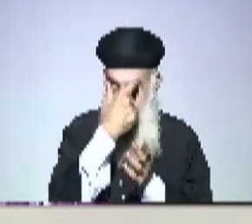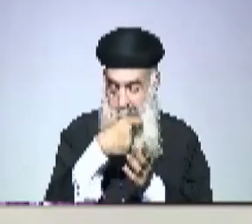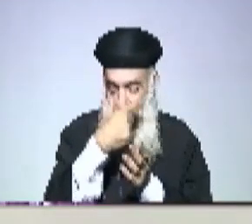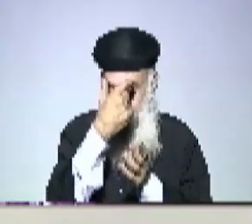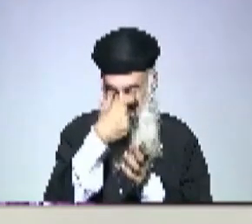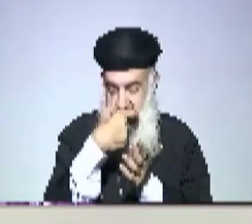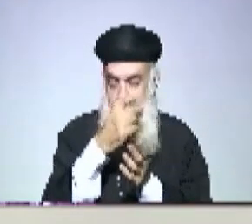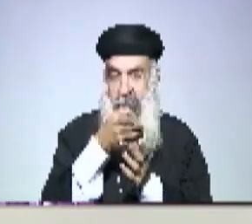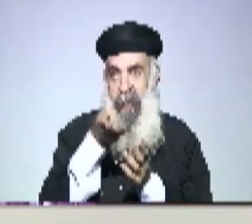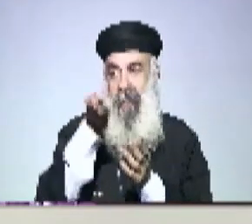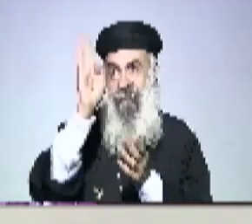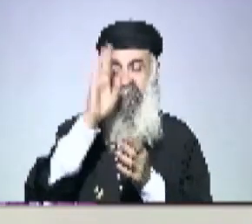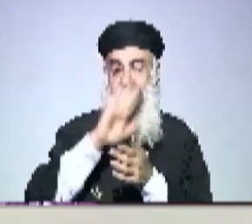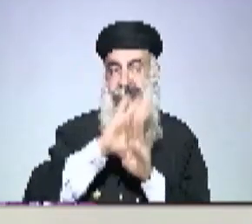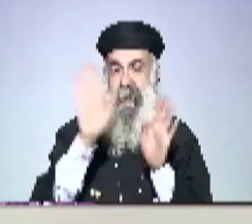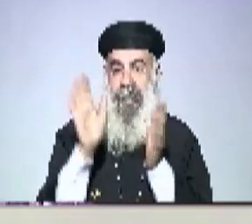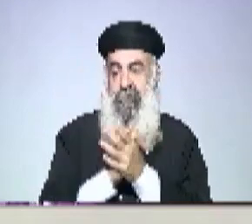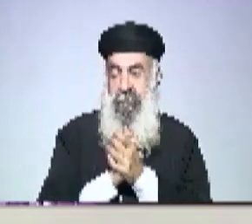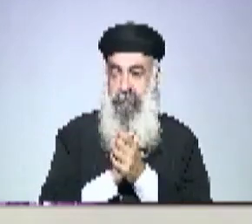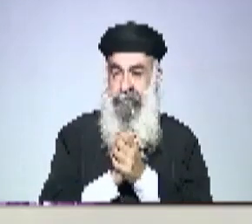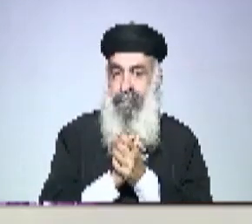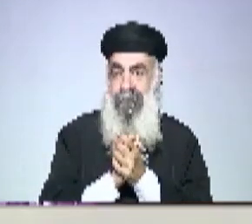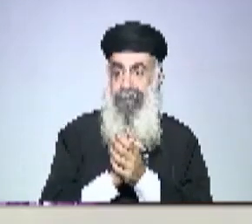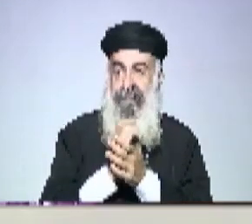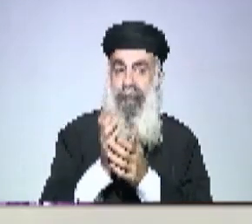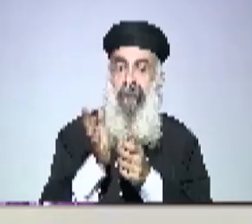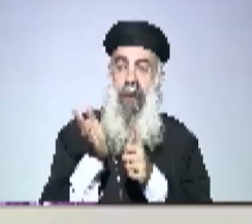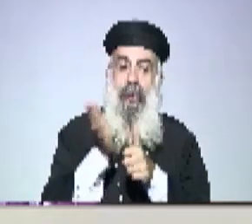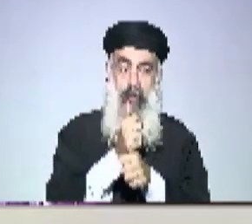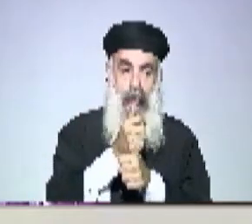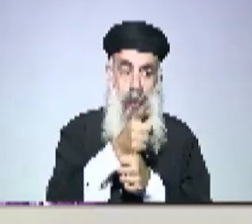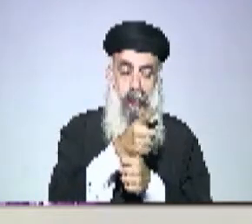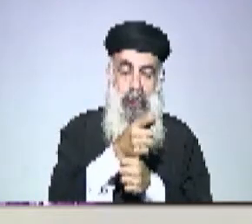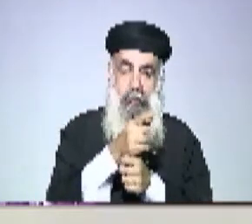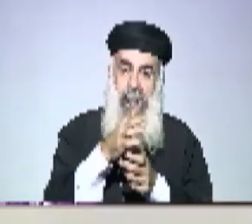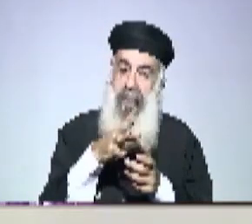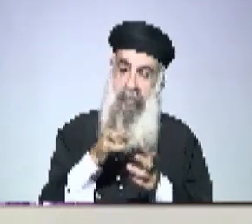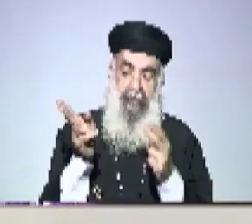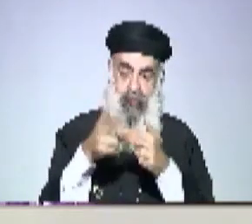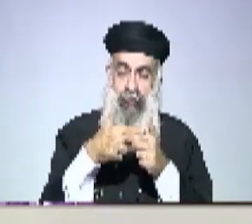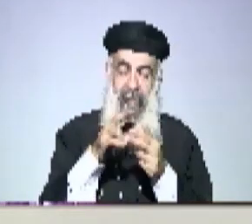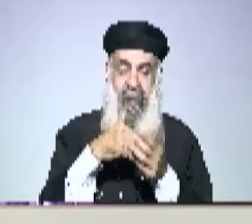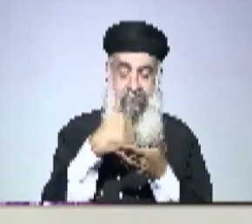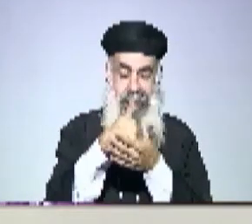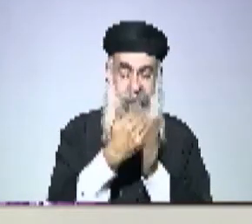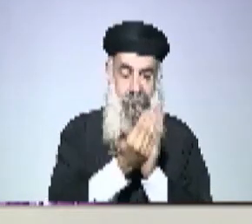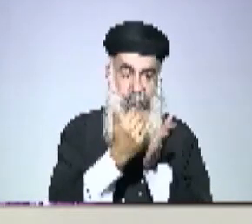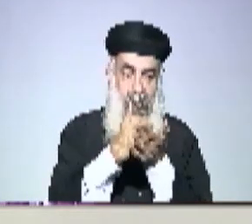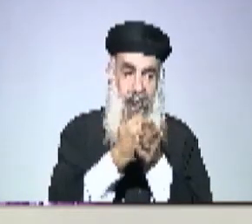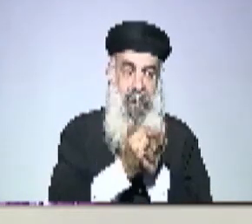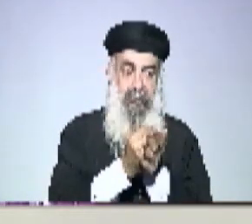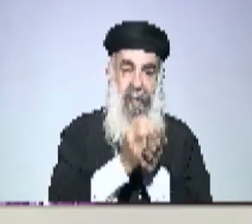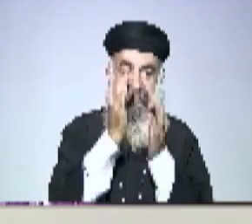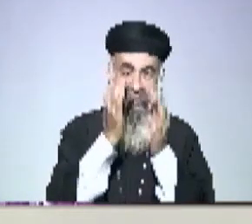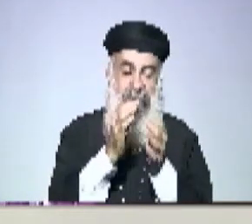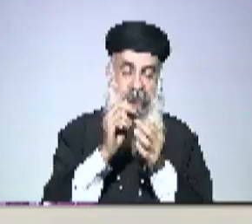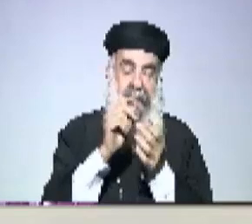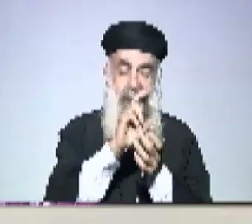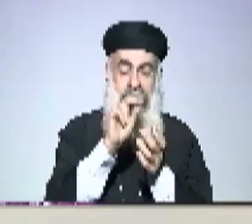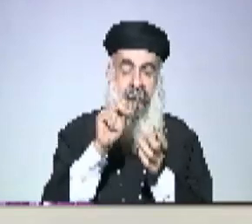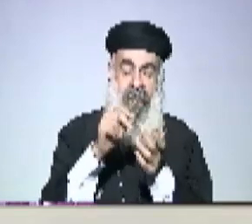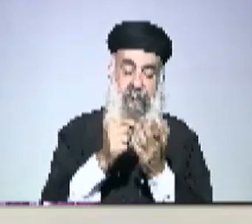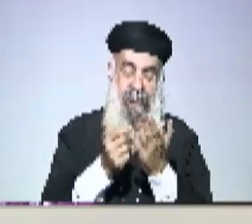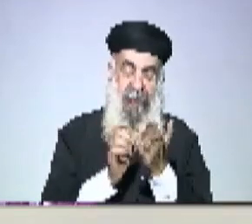سفرت السما وزوجته رفضت توزيع الميراث بعد وفاته حسب وصيه